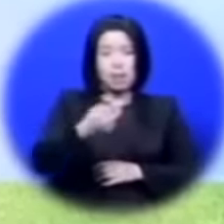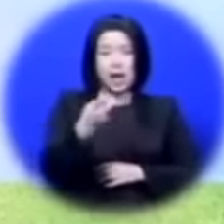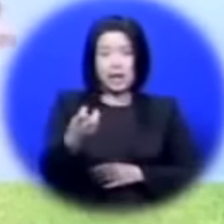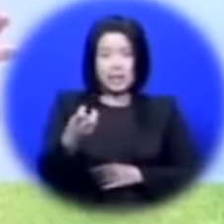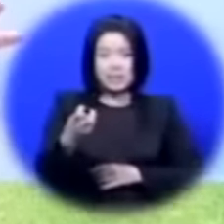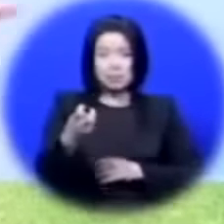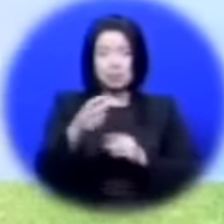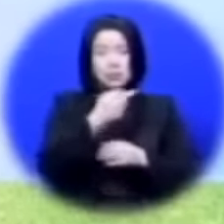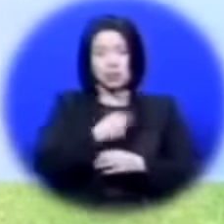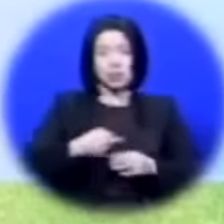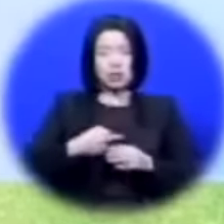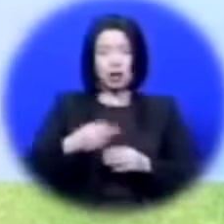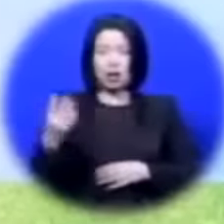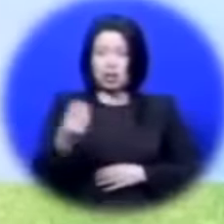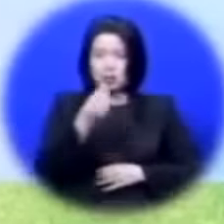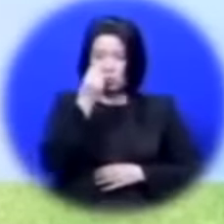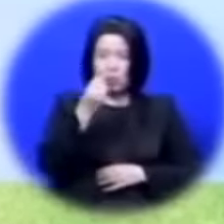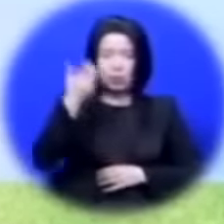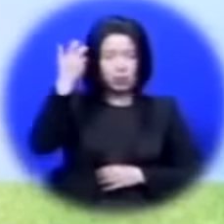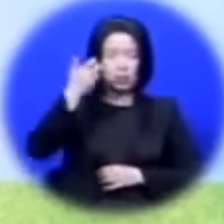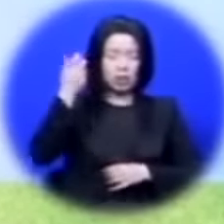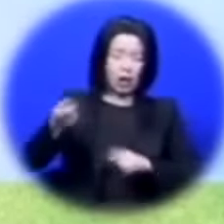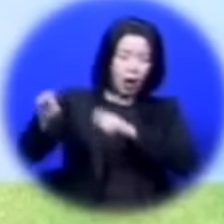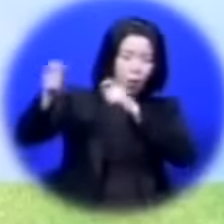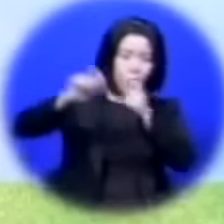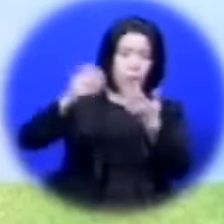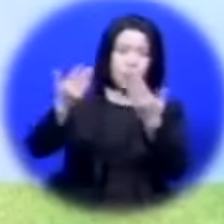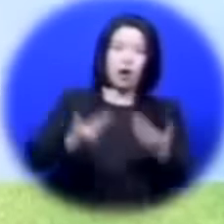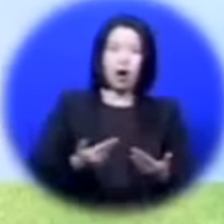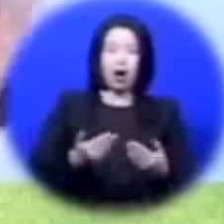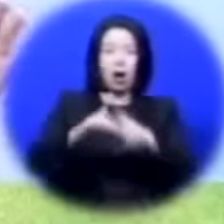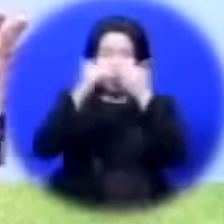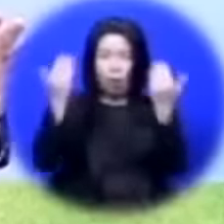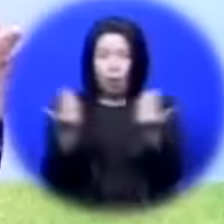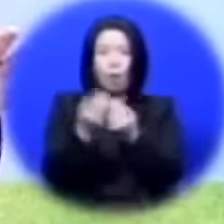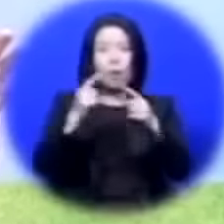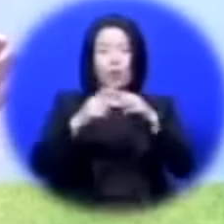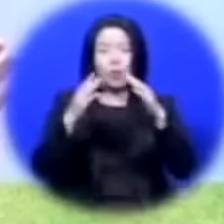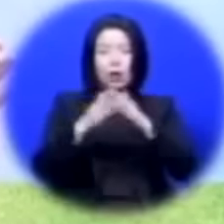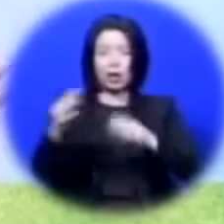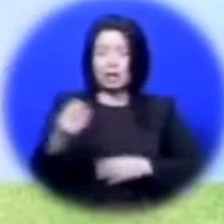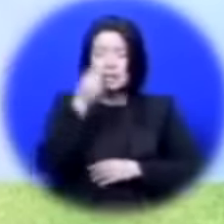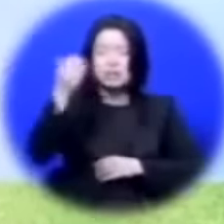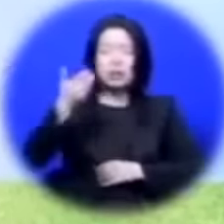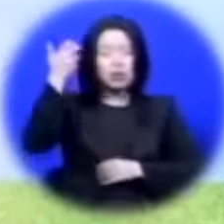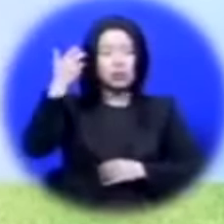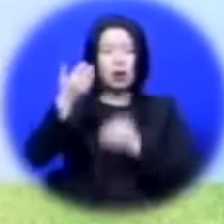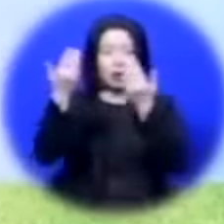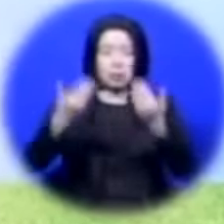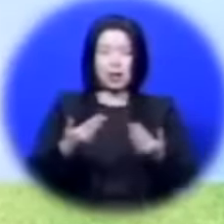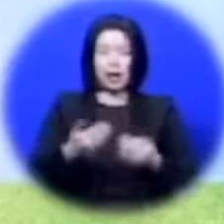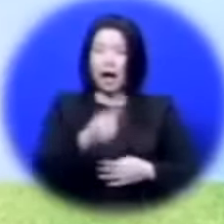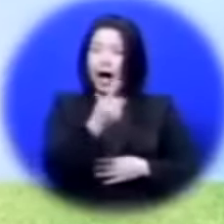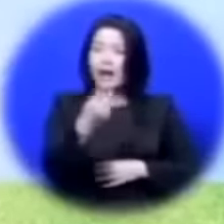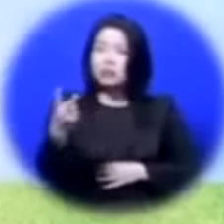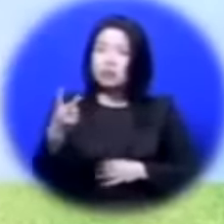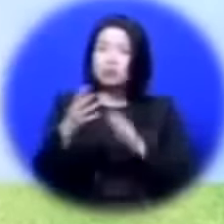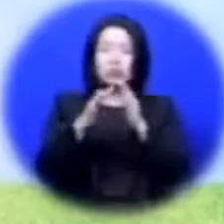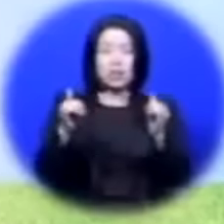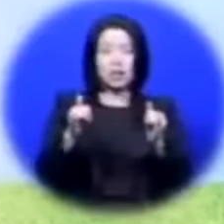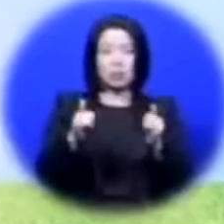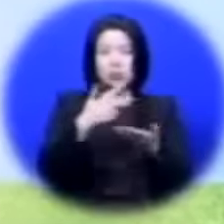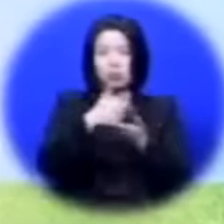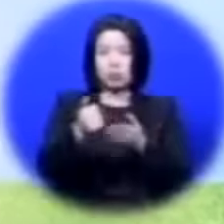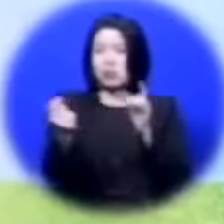120문도 성령이 부어집니다 온 교회가 성령을 받아요 한두 사람이 주님을